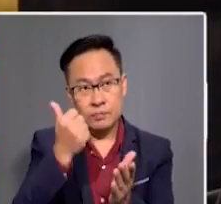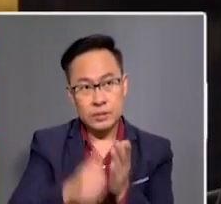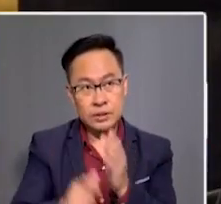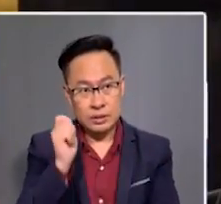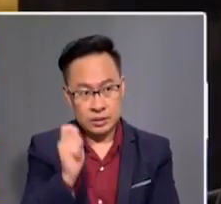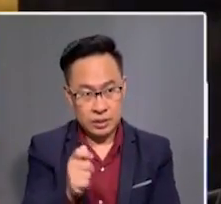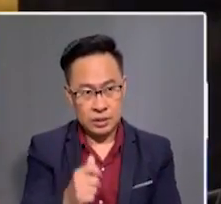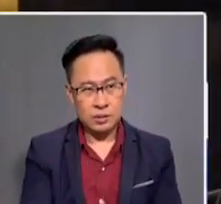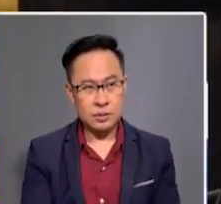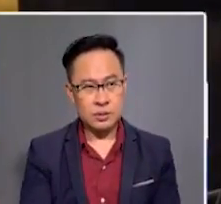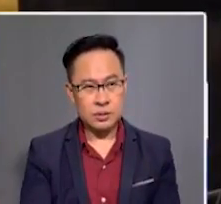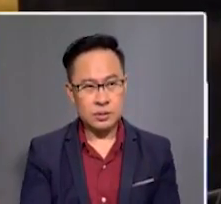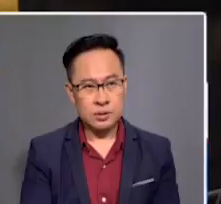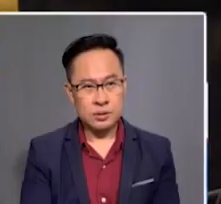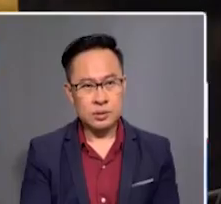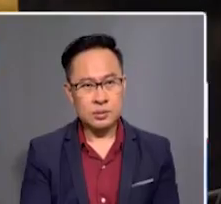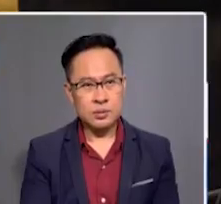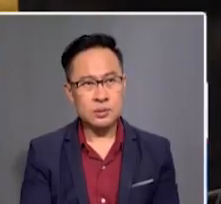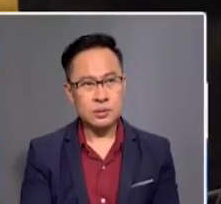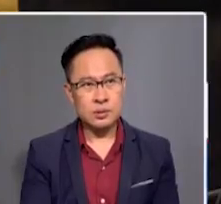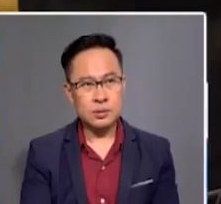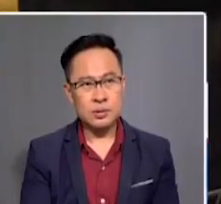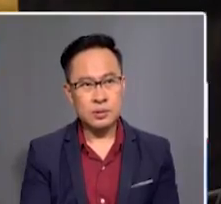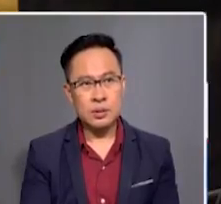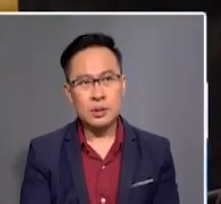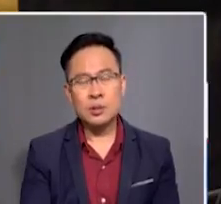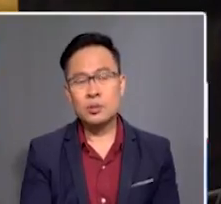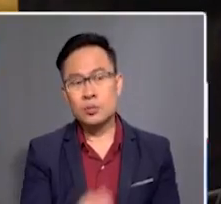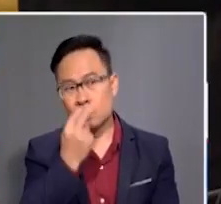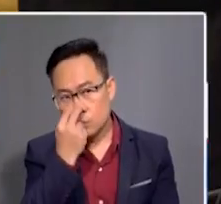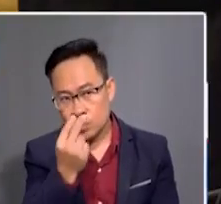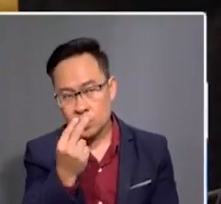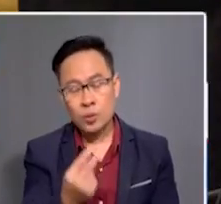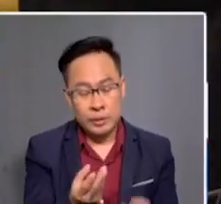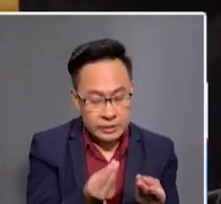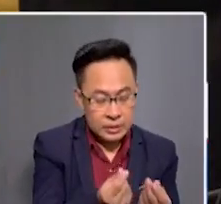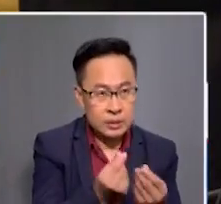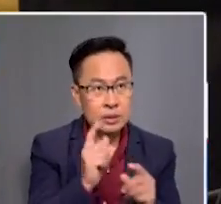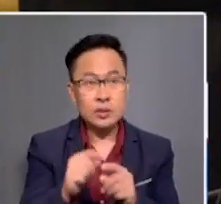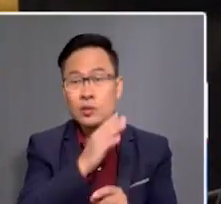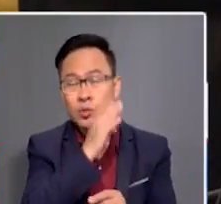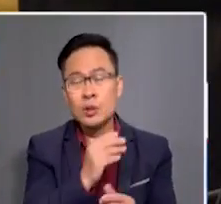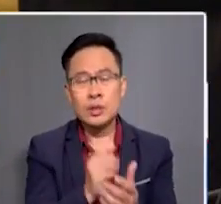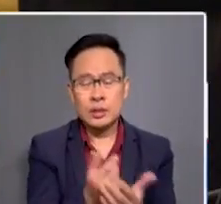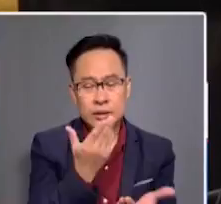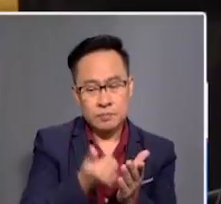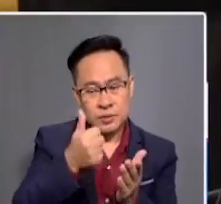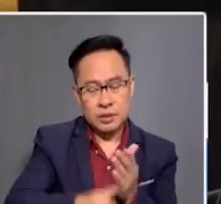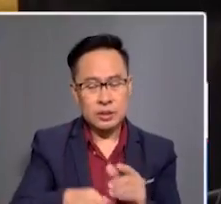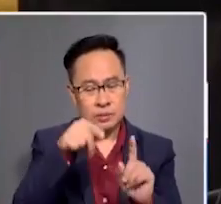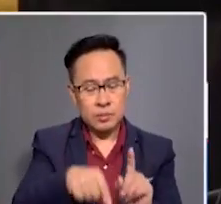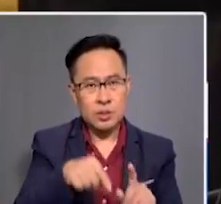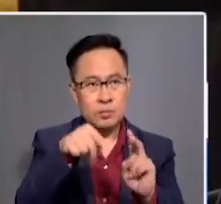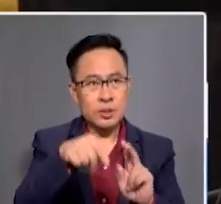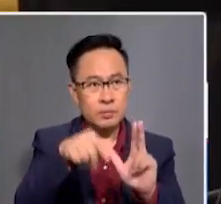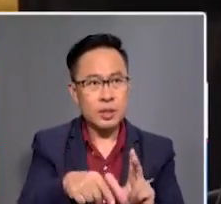ที่พอจะชำระภาษีค้างชำระอันนี้อาจจะไม่จำเป็นจะต้องไปยึดที่ตัวที่ดินหรืออะไรต่างๆนะครับสมมติค้างภาษี 2-3 พันเนี่ยอาจจะเอา